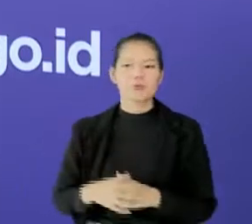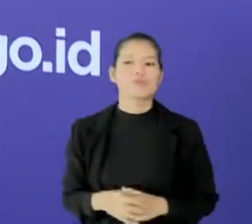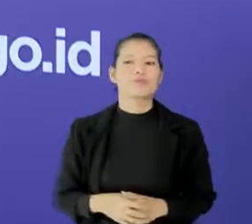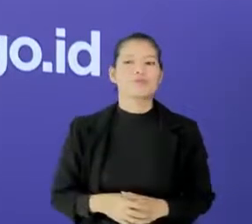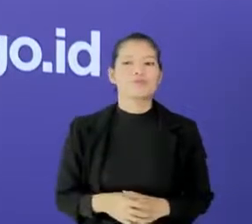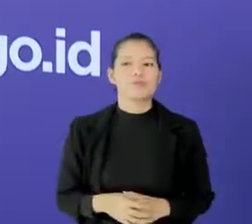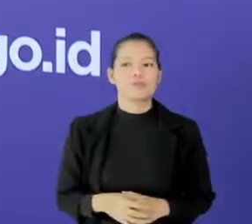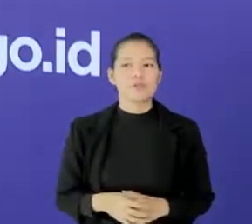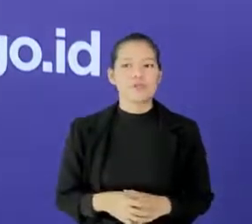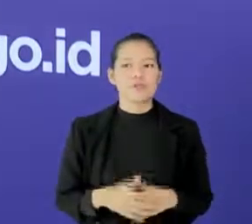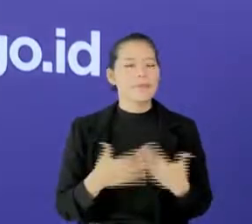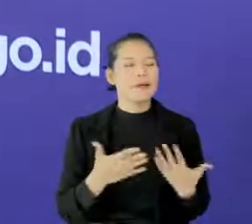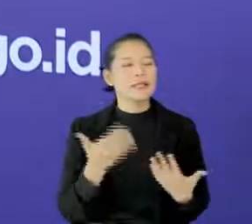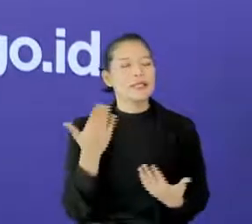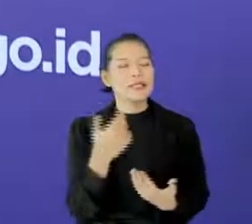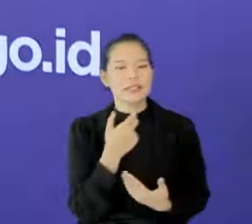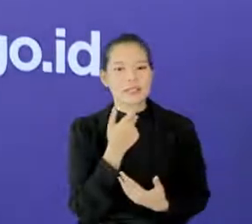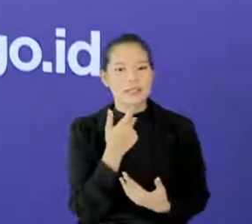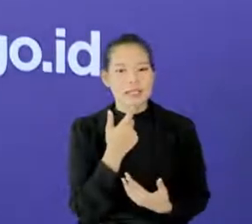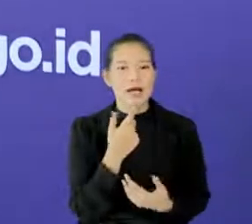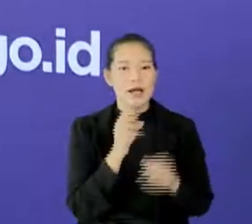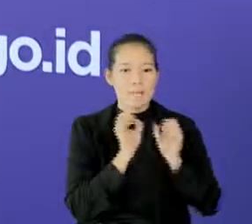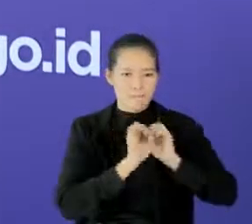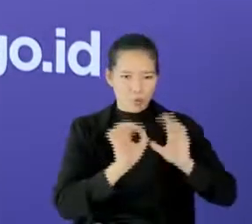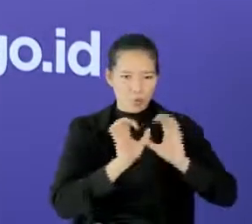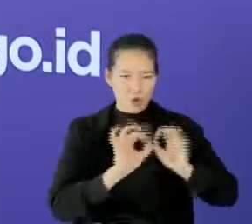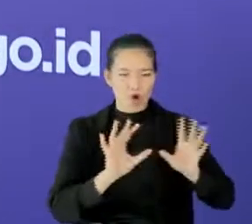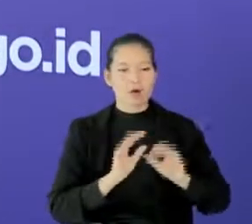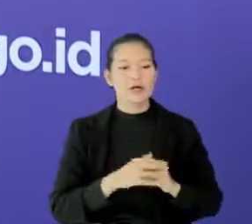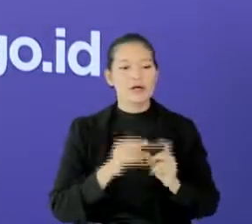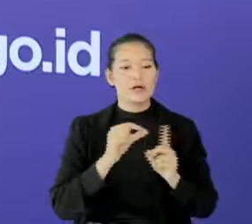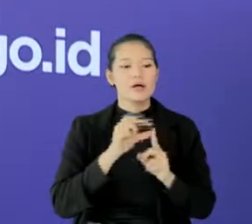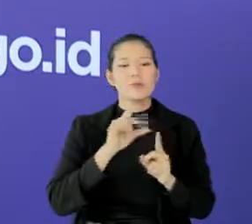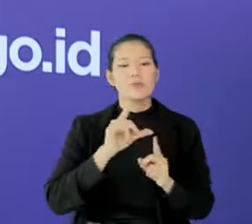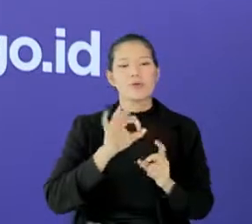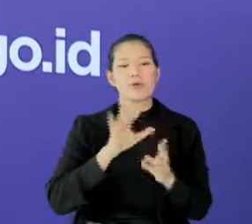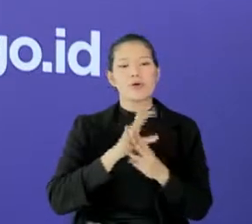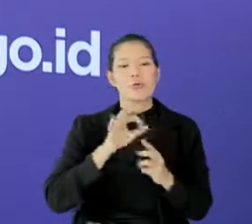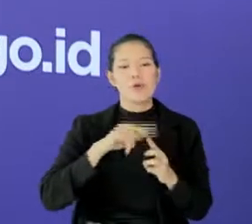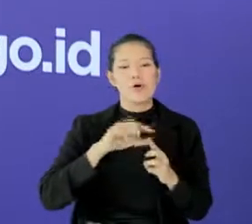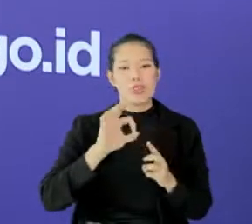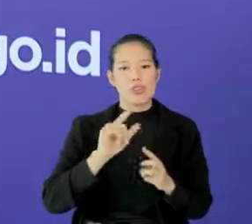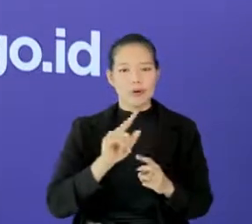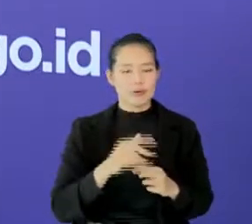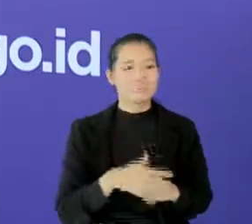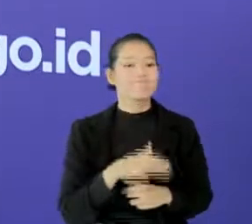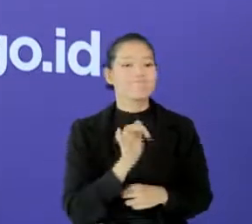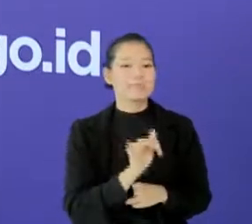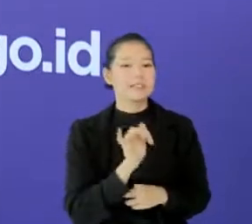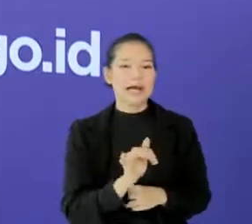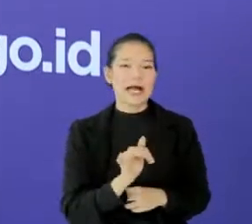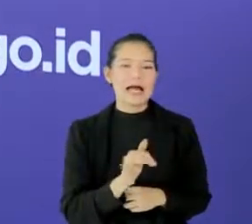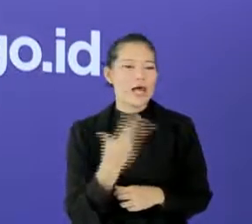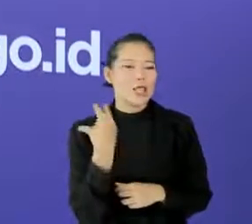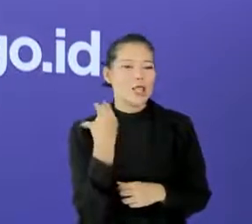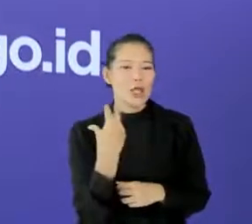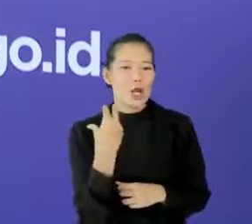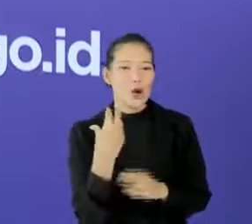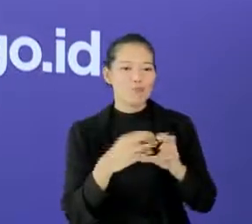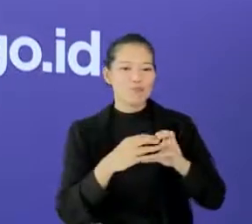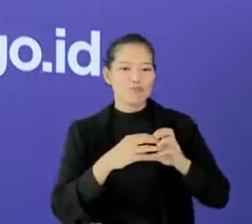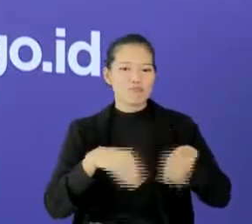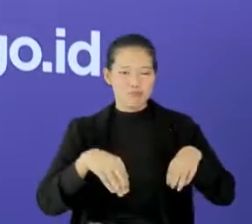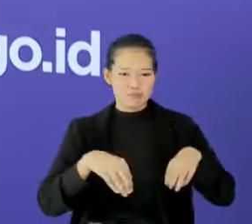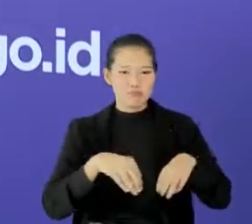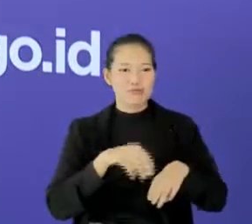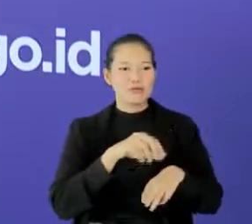Dan apa tadi yang mengenai promotor? Iya, promotor ya. Gimana? Thank you Mbak Tami. Jadi ini pecah telur Rockin